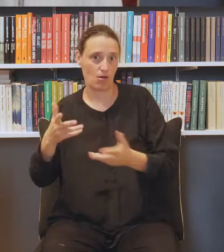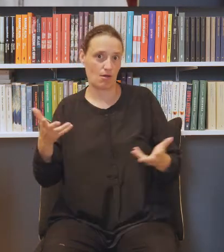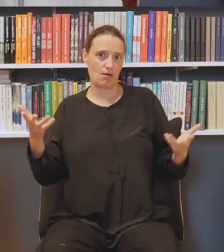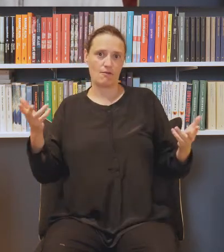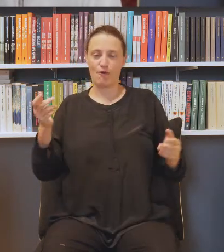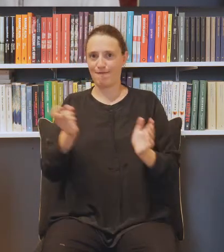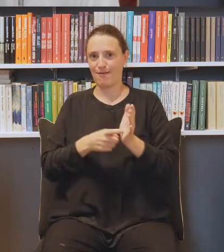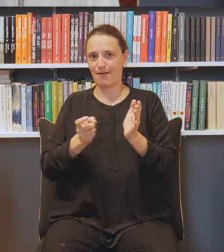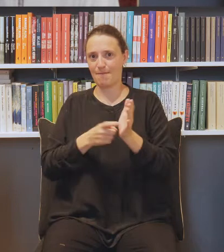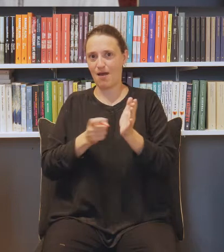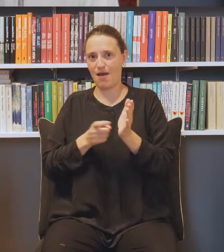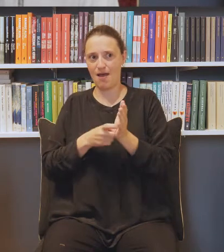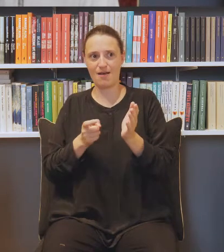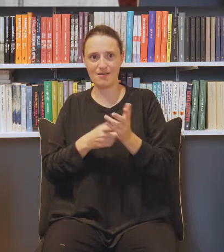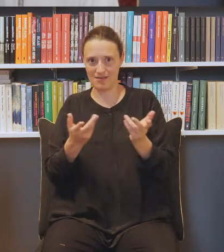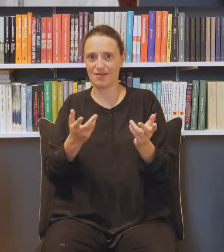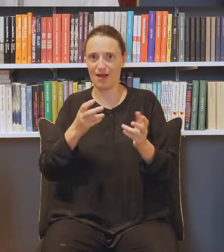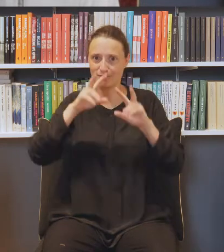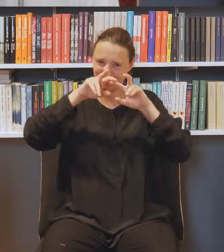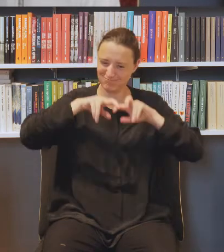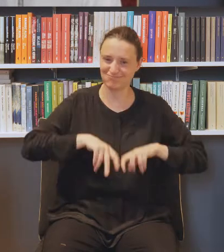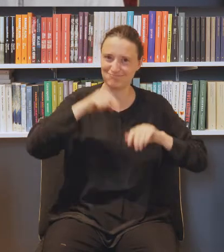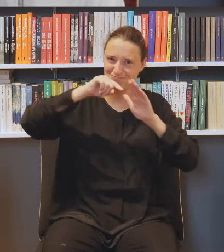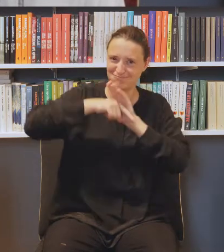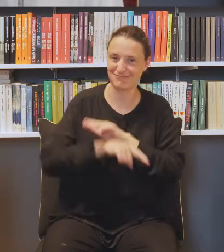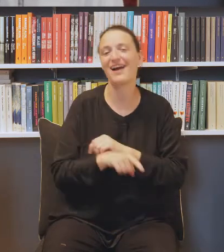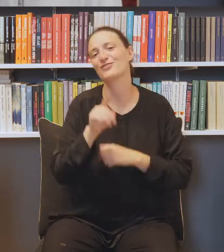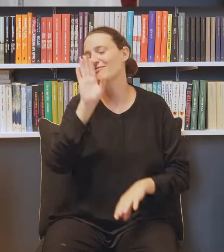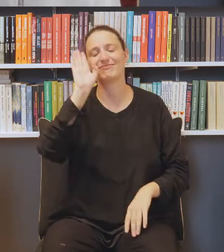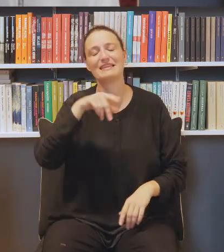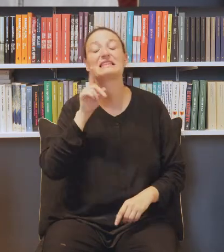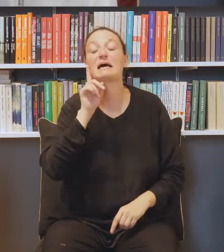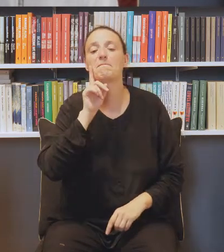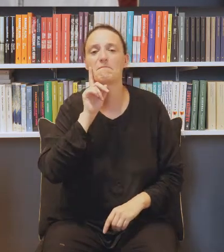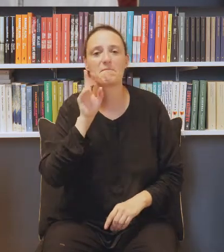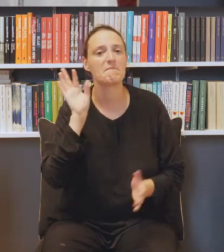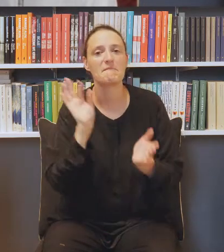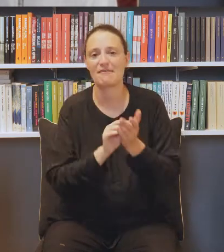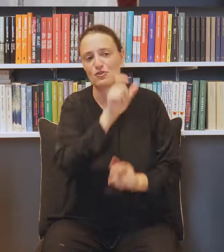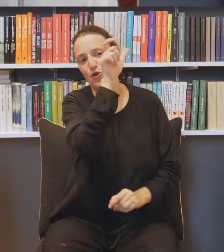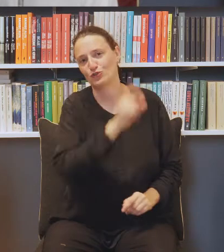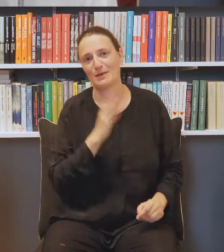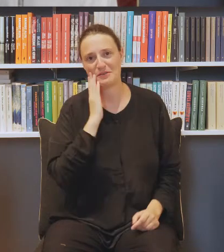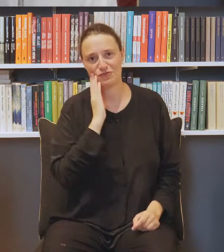ja w ogóle nie wiedziałem, że tą książkę mam czytać o sobie z Fabianic. Okazało się, że no ktoś tam